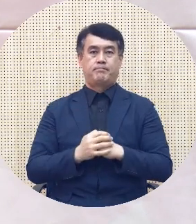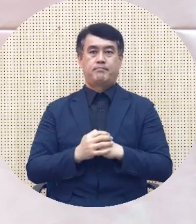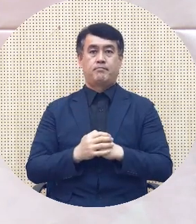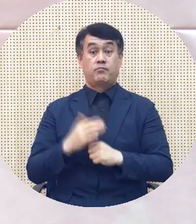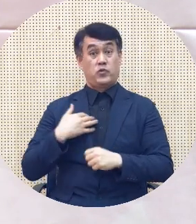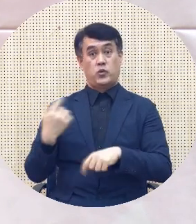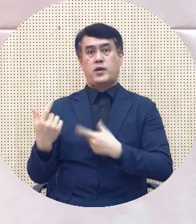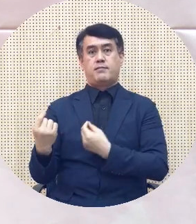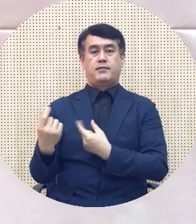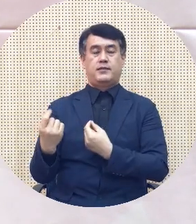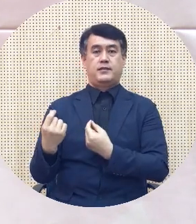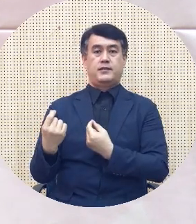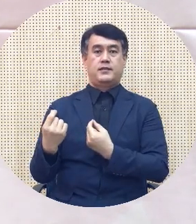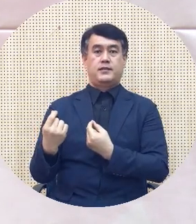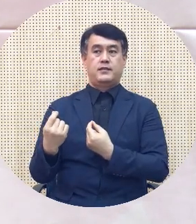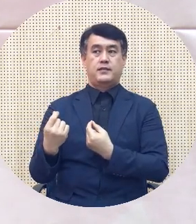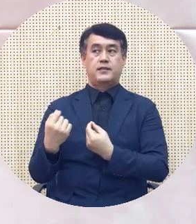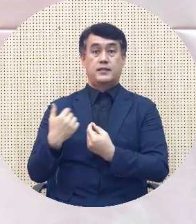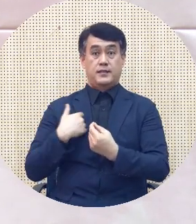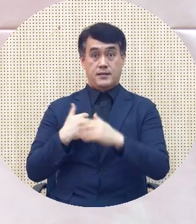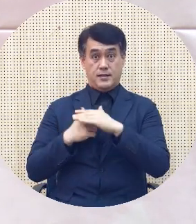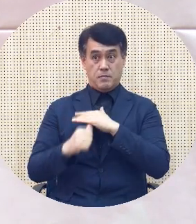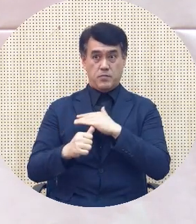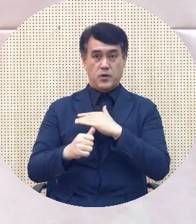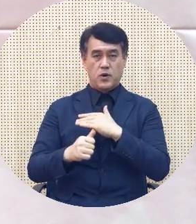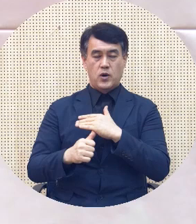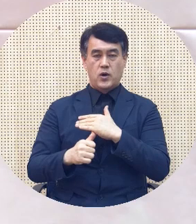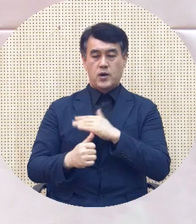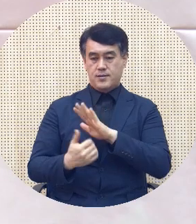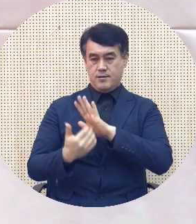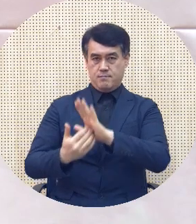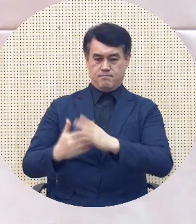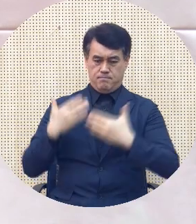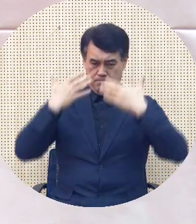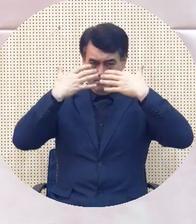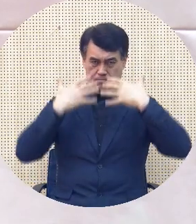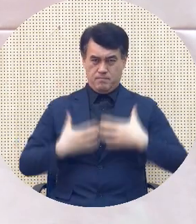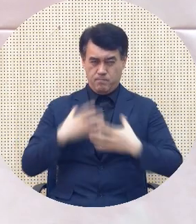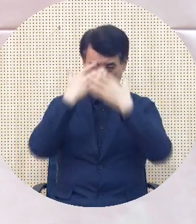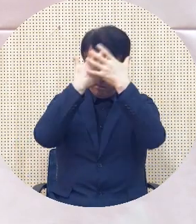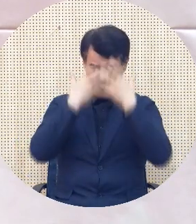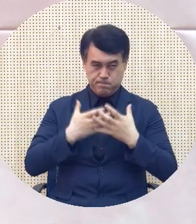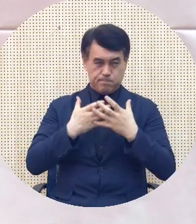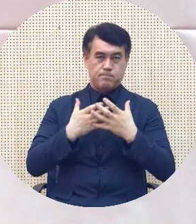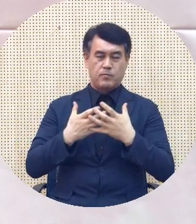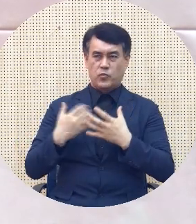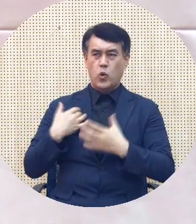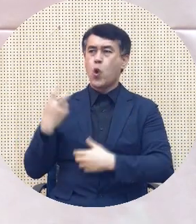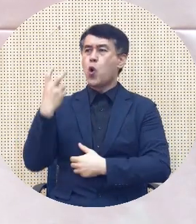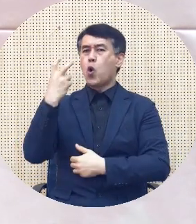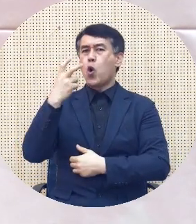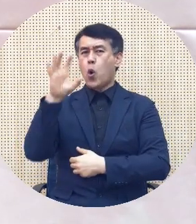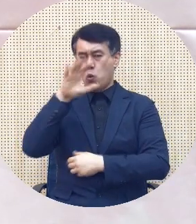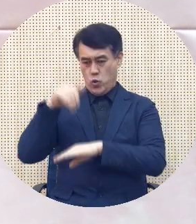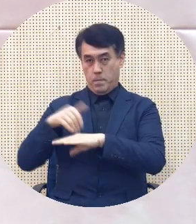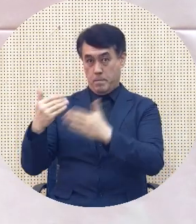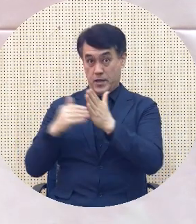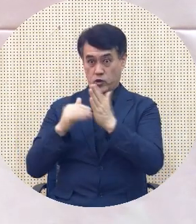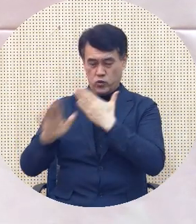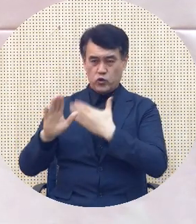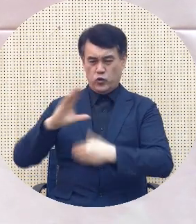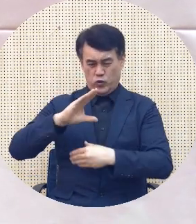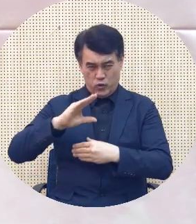저도 또한 대신정을 대표해서 방호복을 입고 그런 훈련을 다 받고 막 내려가려고 그러는